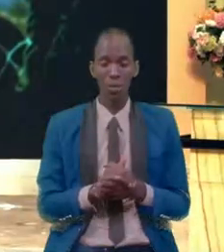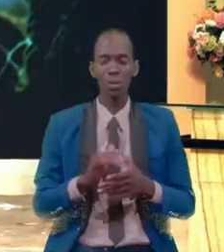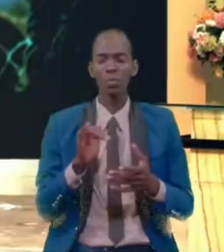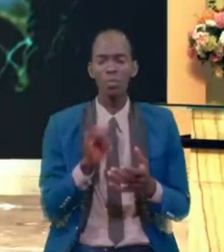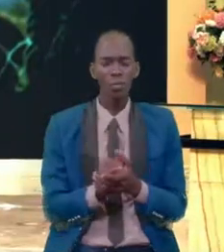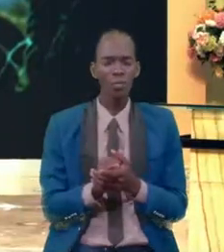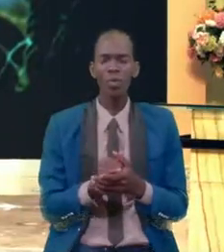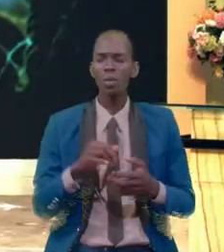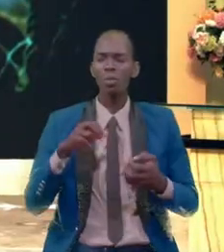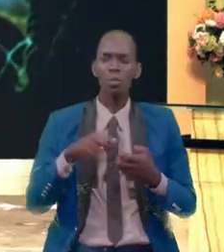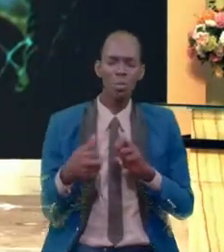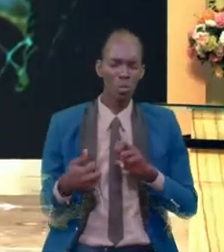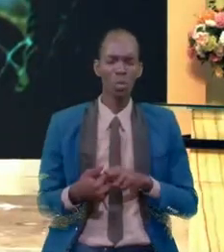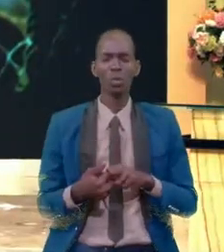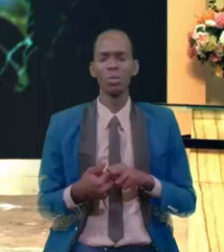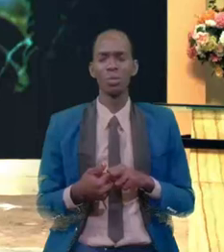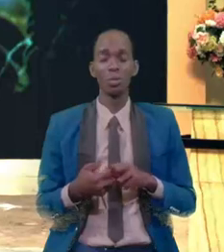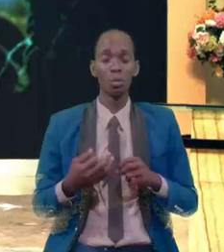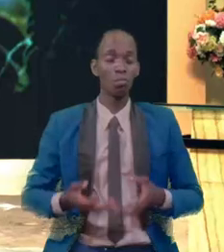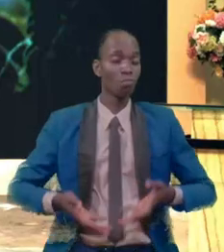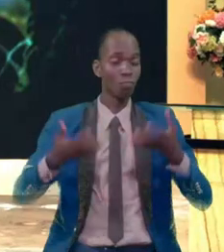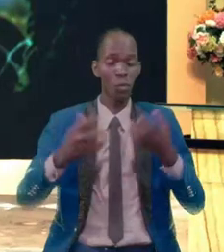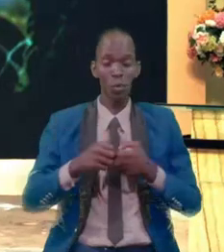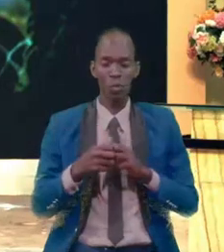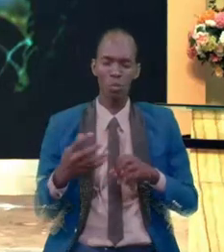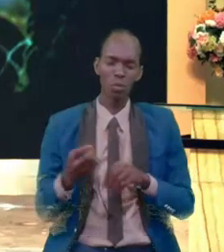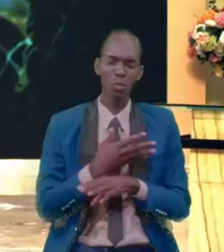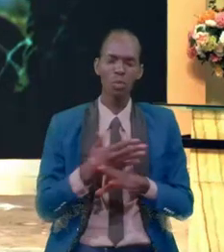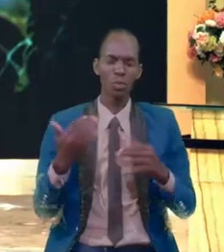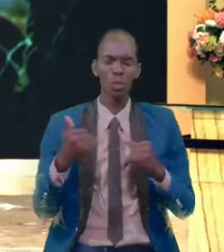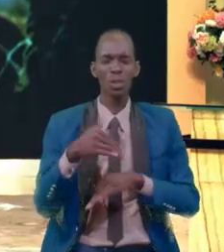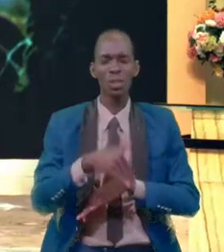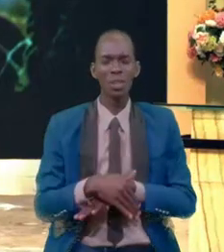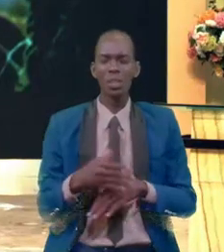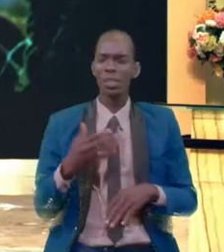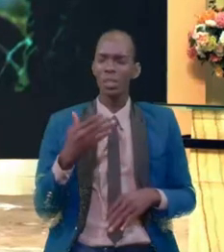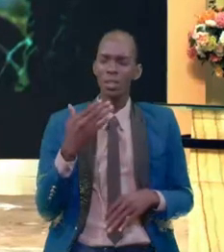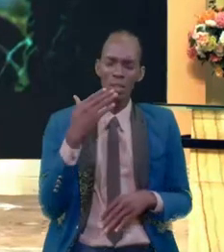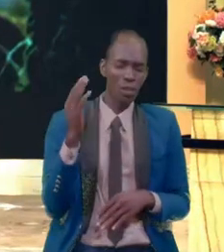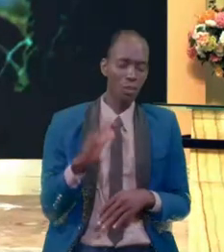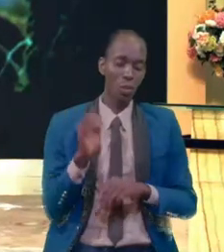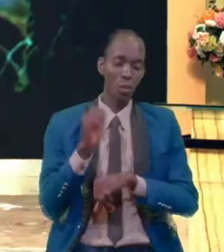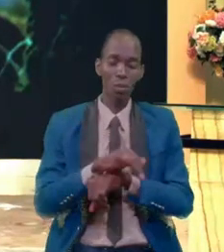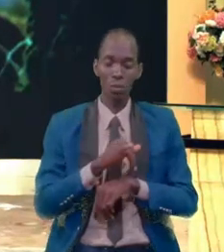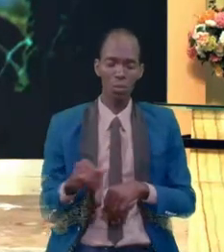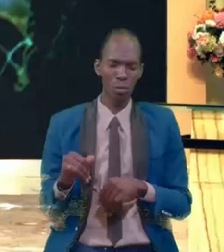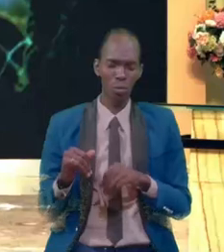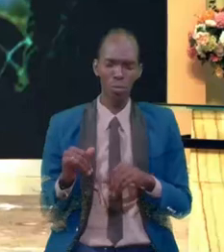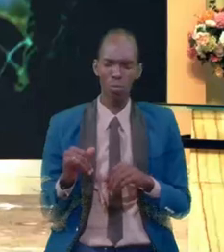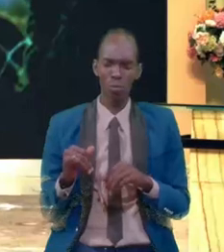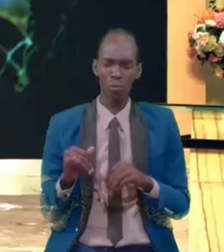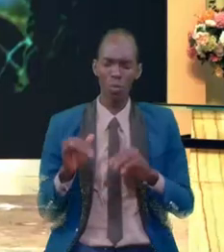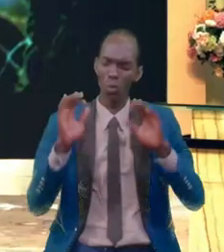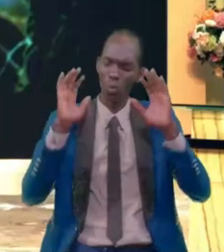Les merveilles qui déplacent les montagnes ce soir. Les merveilles qui triomphent des démons.